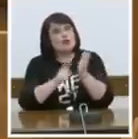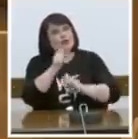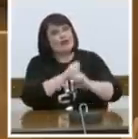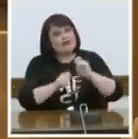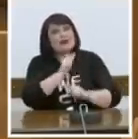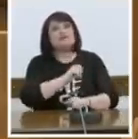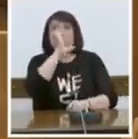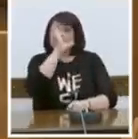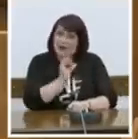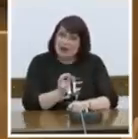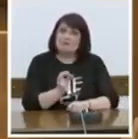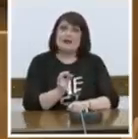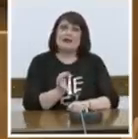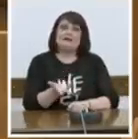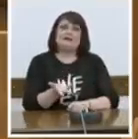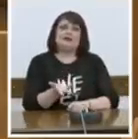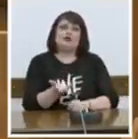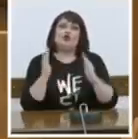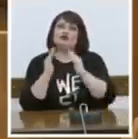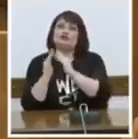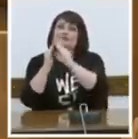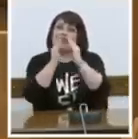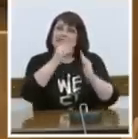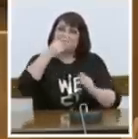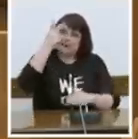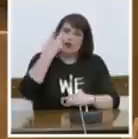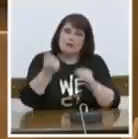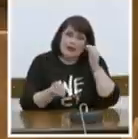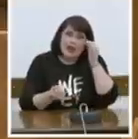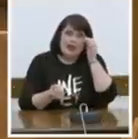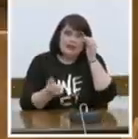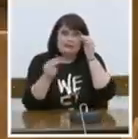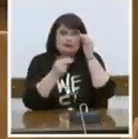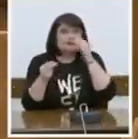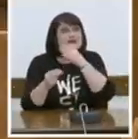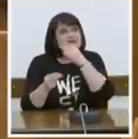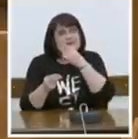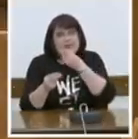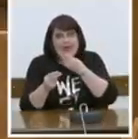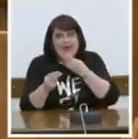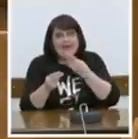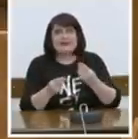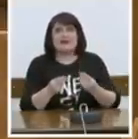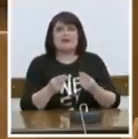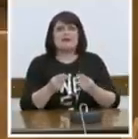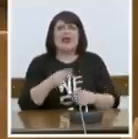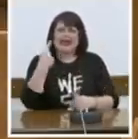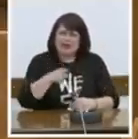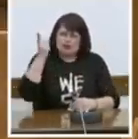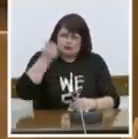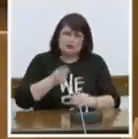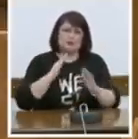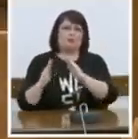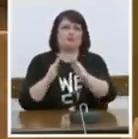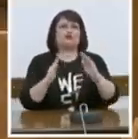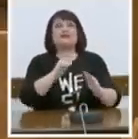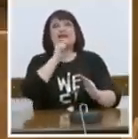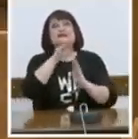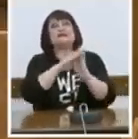πραγματικό δικαίωμα στη στέγη που σημαίνει απόλυτη προστασία όπως το Σύνταγμα